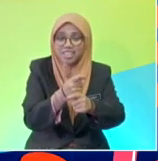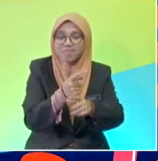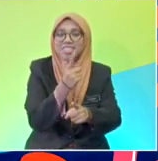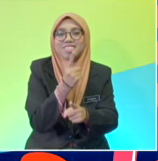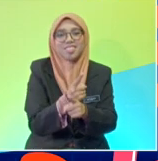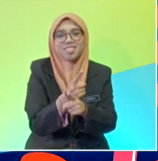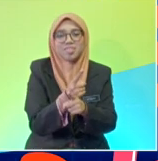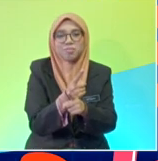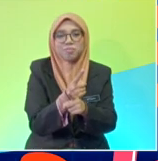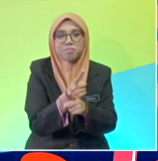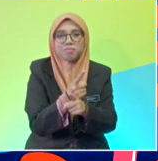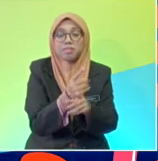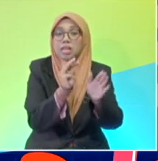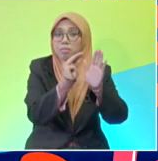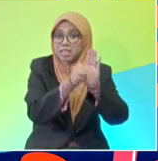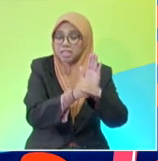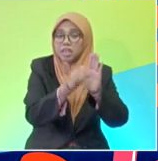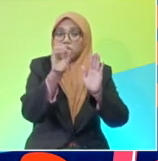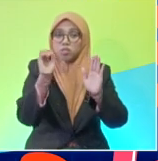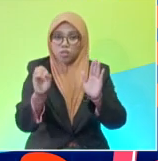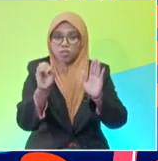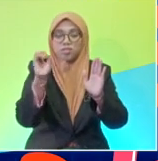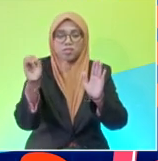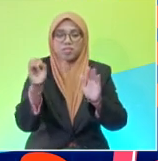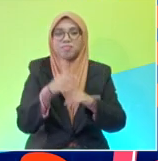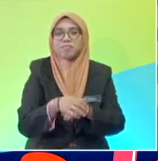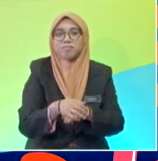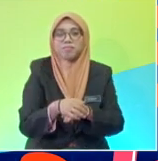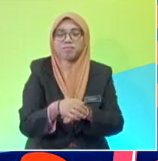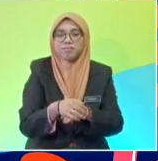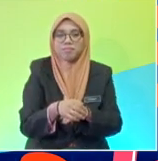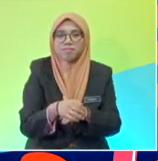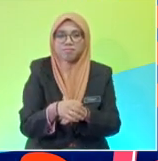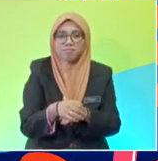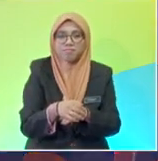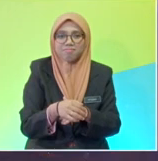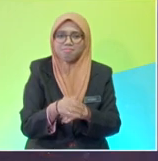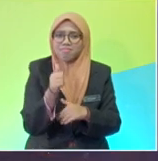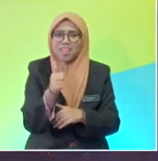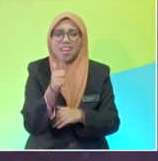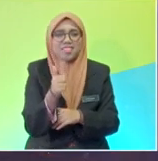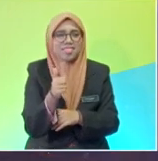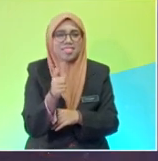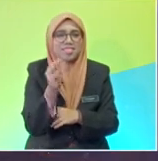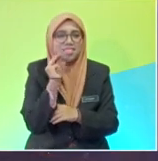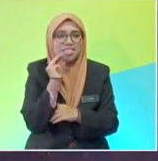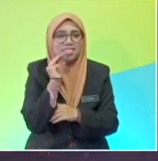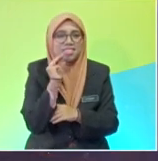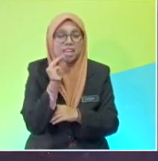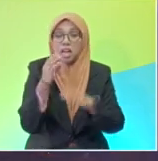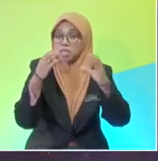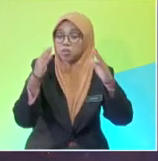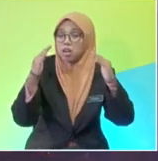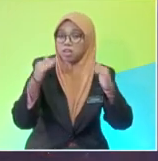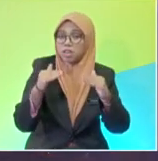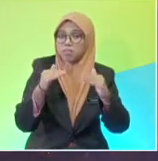tepat. Maknanya minit dia pun kosong-kosong di bahagian belakang. Wah, baguslah. Dan cikgu harap